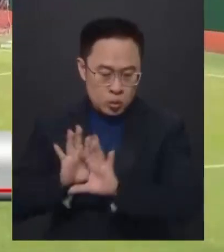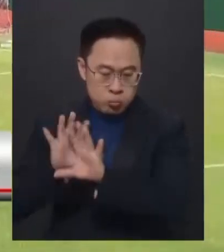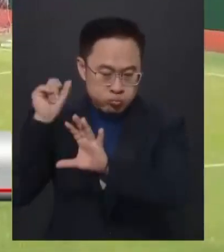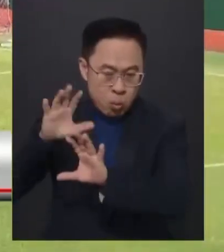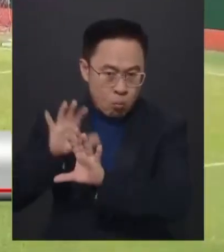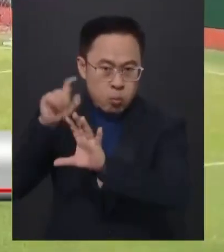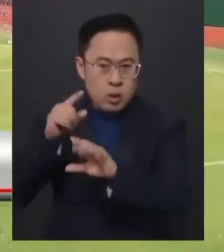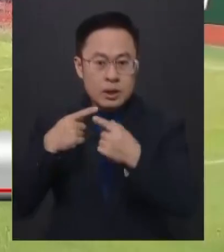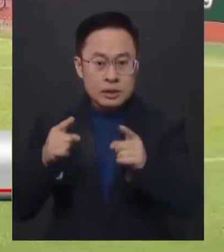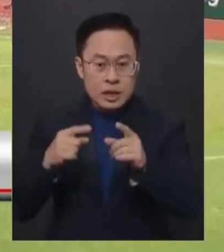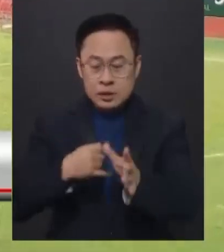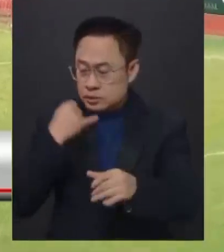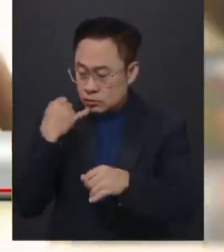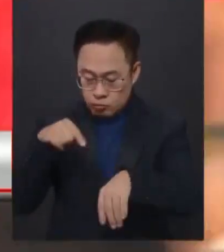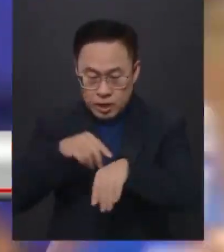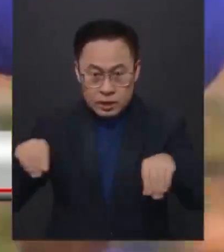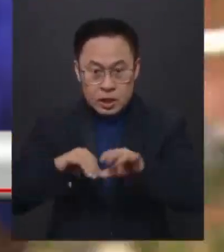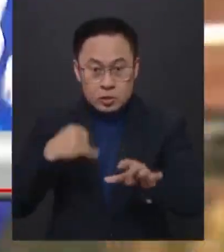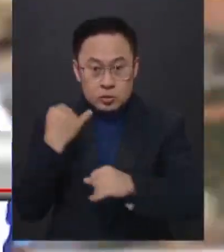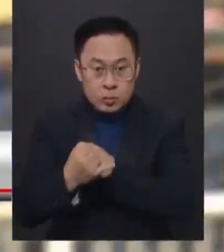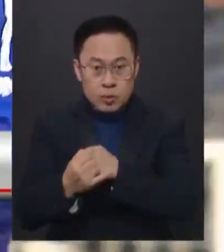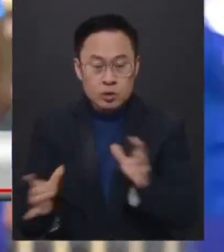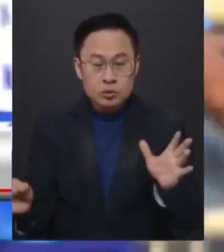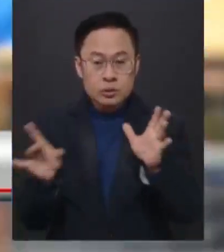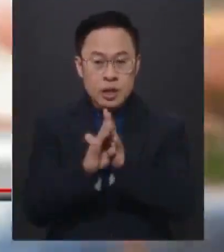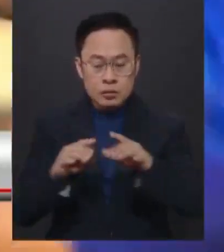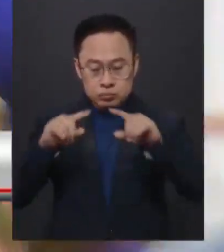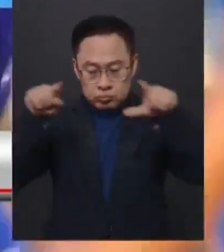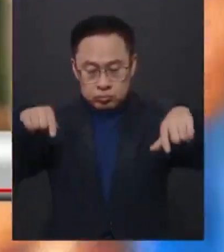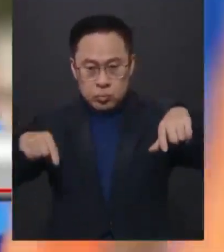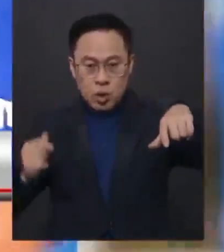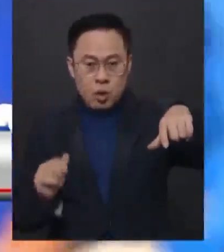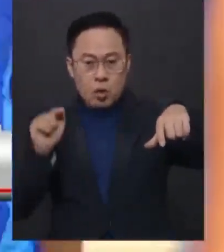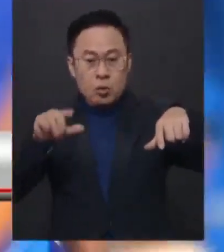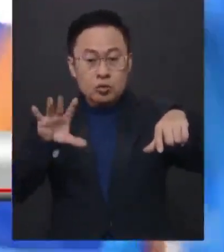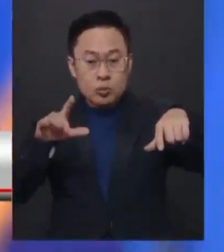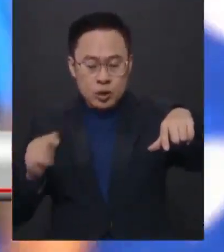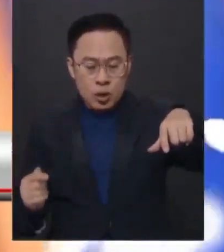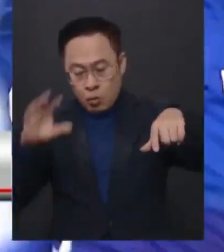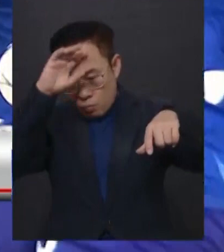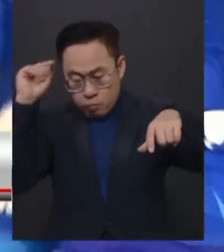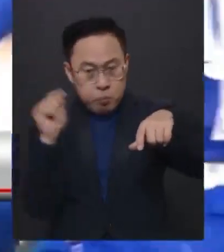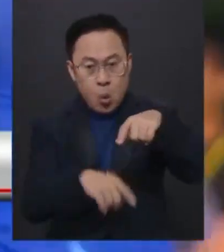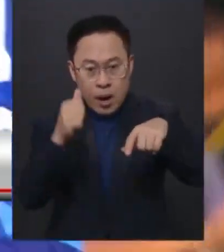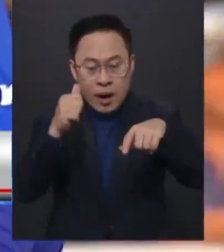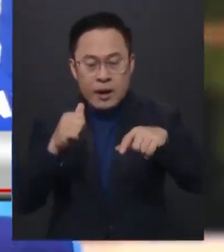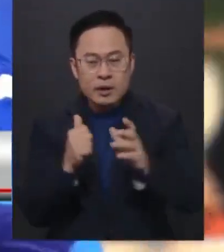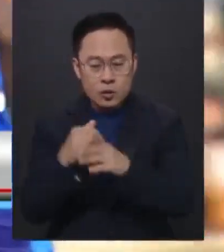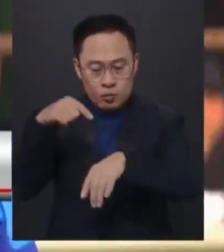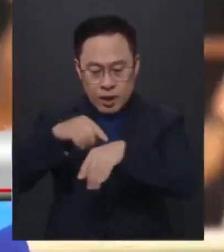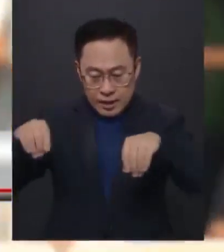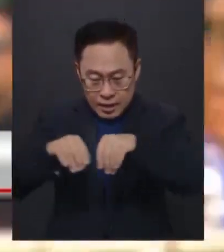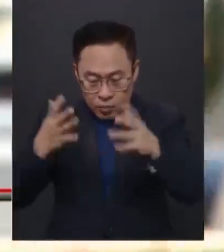กอย่างหนักเกมเนี่ยจะจบอยู่แล้วครับจากลูกเตะมุมครับและเป็นอามาดูออสตาร่าที่มงตีเสมอให้กับชลบุรีได้สำ